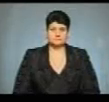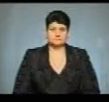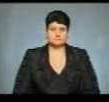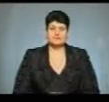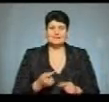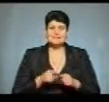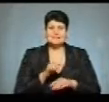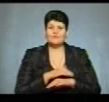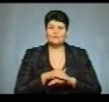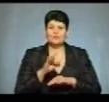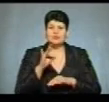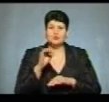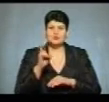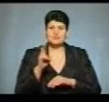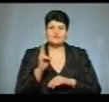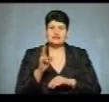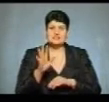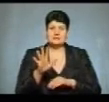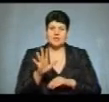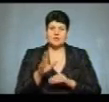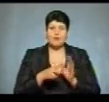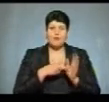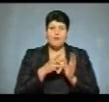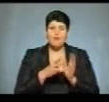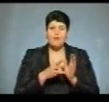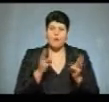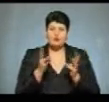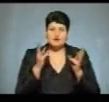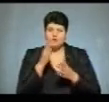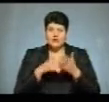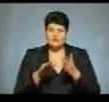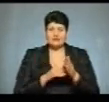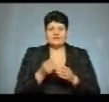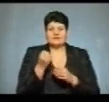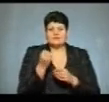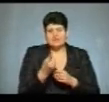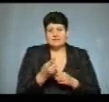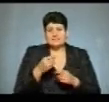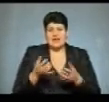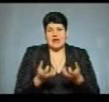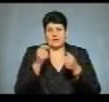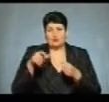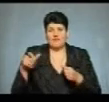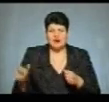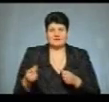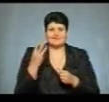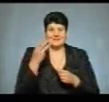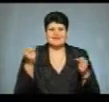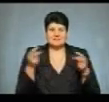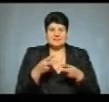Це вулиця Руська, 25. Пожежу ліквідують 11 рятувальників та 3 спецмашини, які прибули на виклик, каже